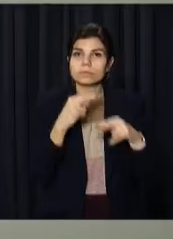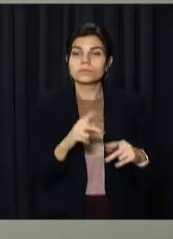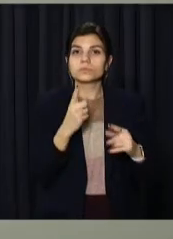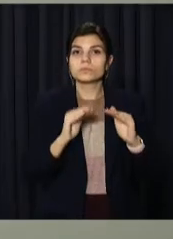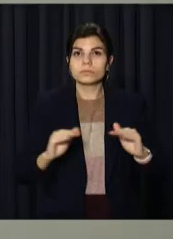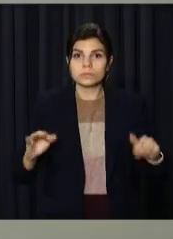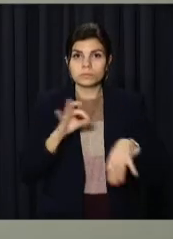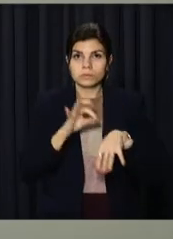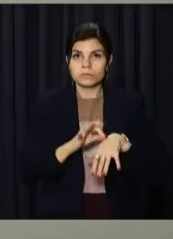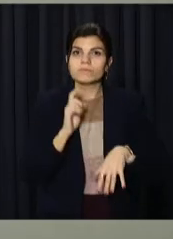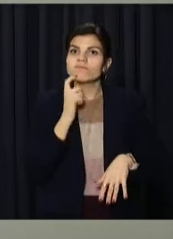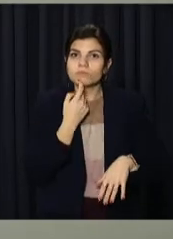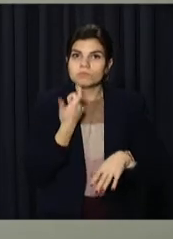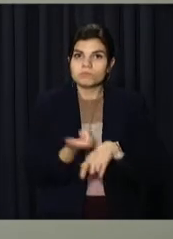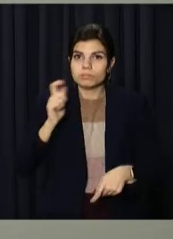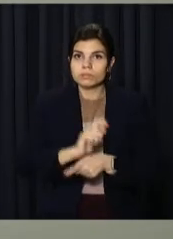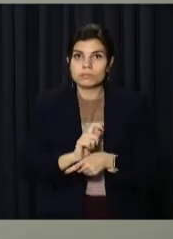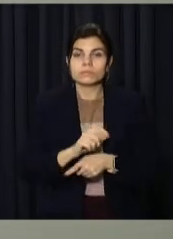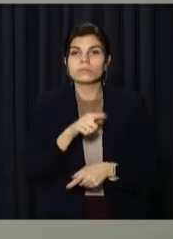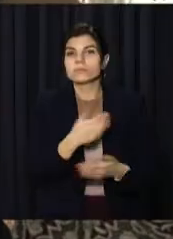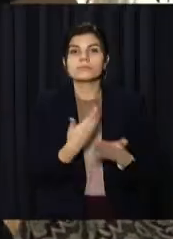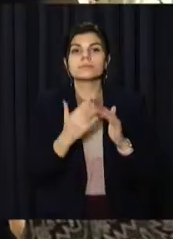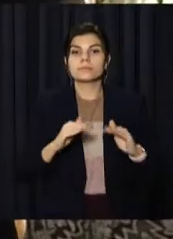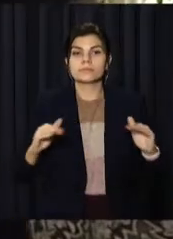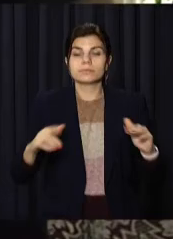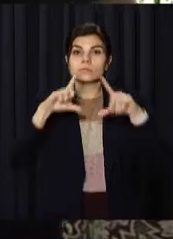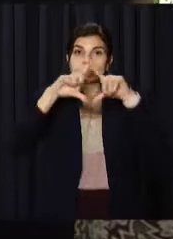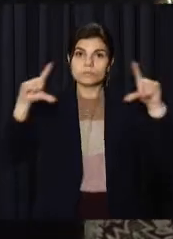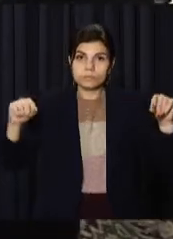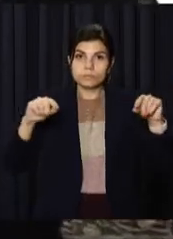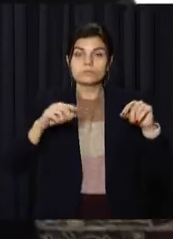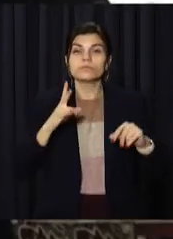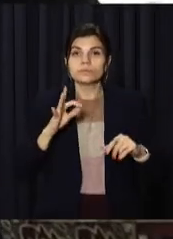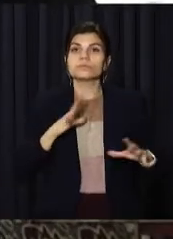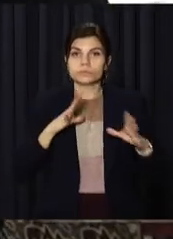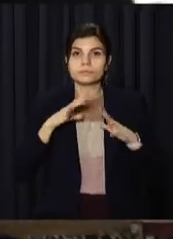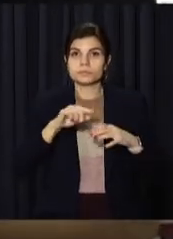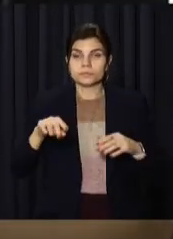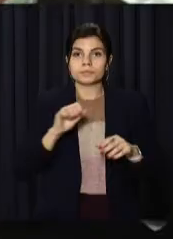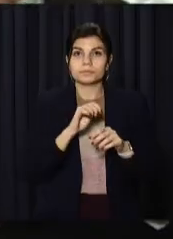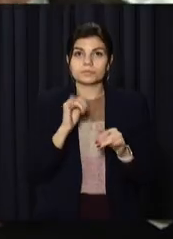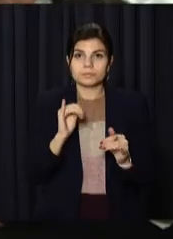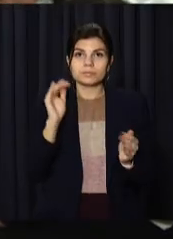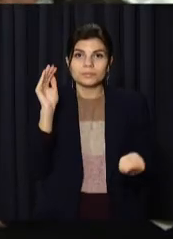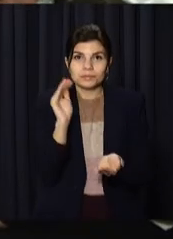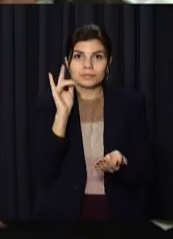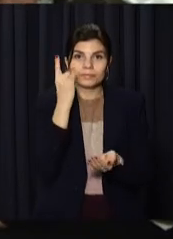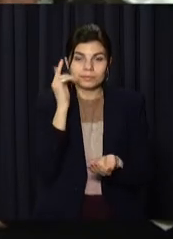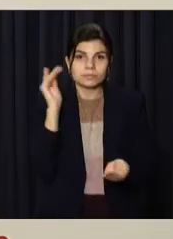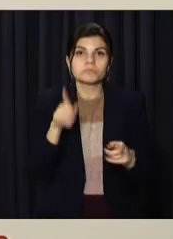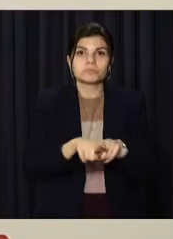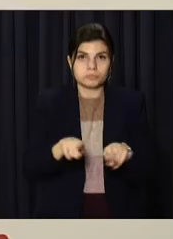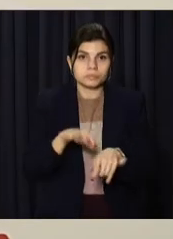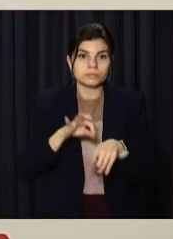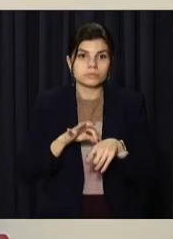діти переносять хворобу важче. Здебільшого серед пацієнтів – школярі, але були серед захворілих коронавірусом і немовлята.